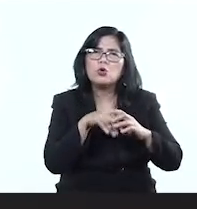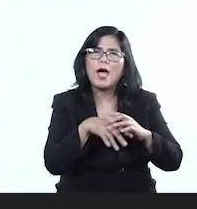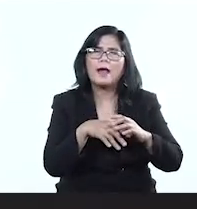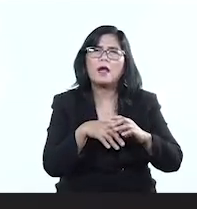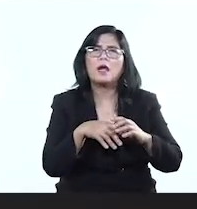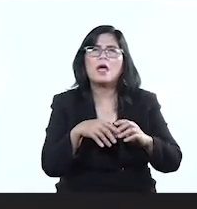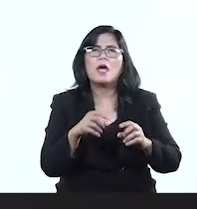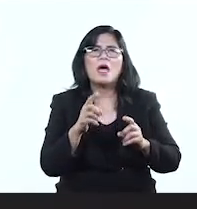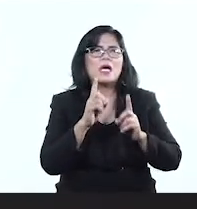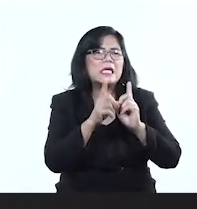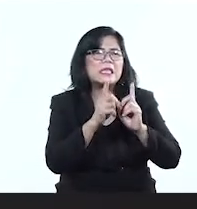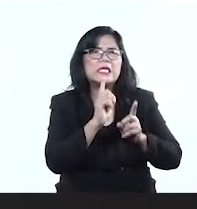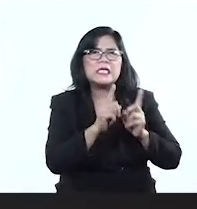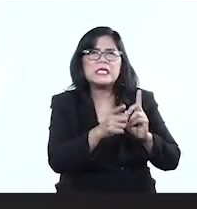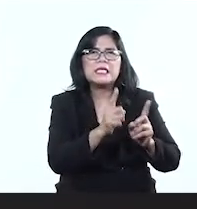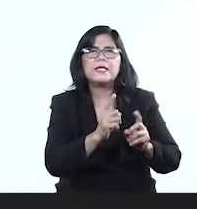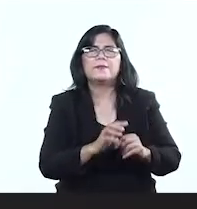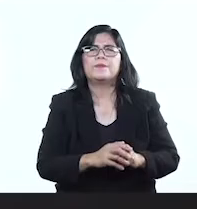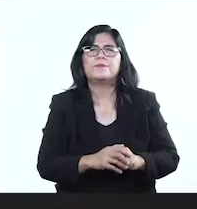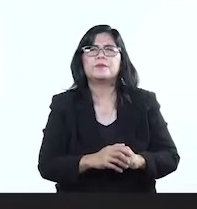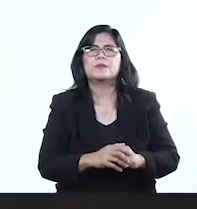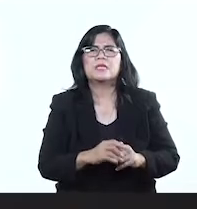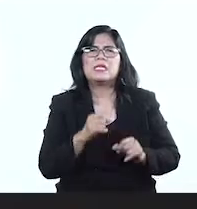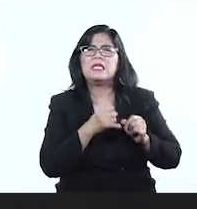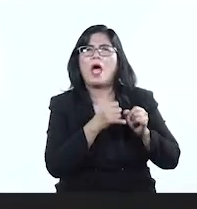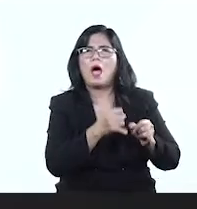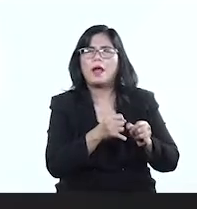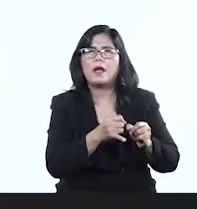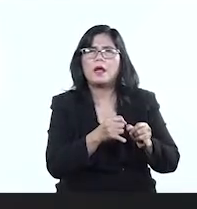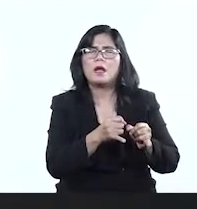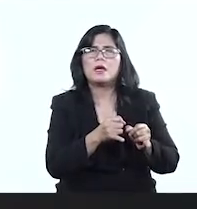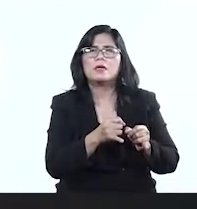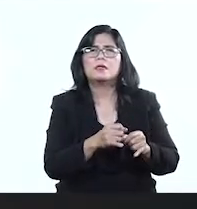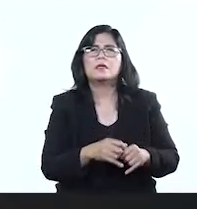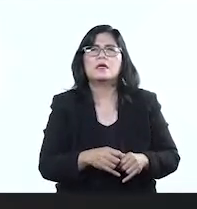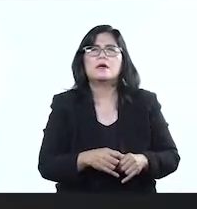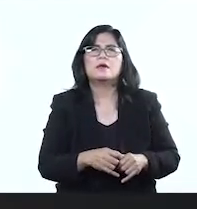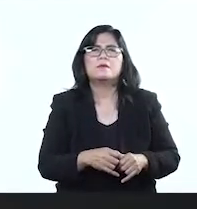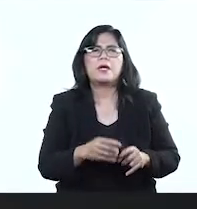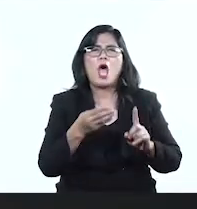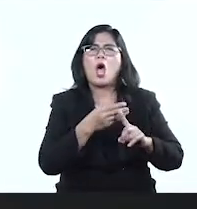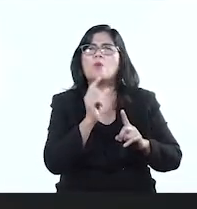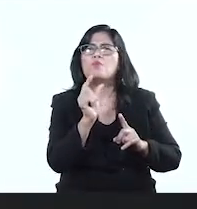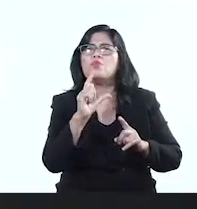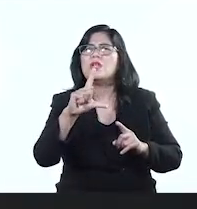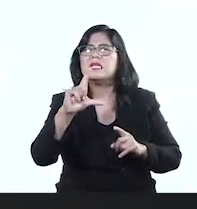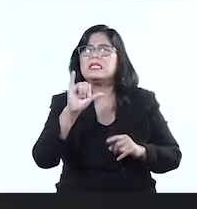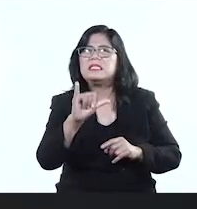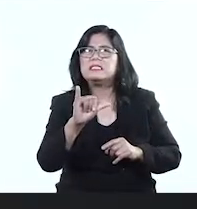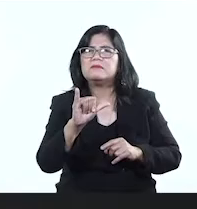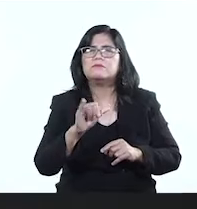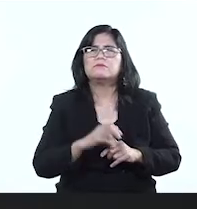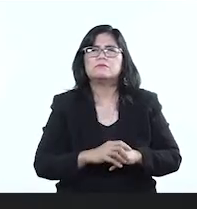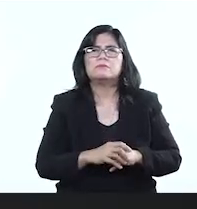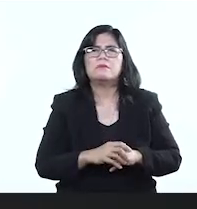di mana kritik di mana hinaan di mana Bulian Hai